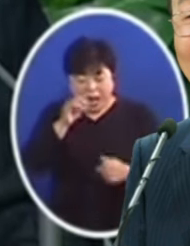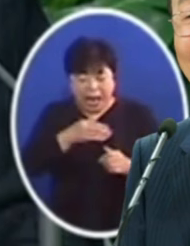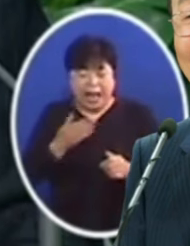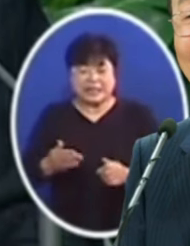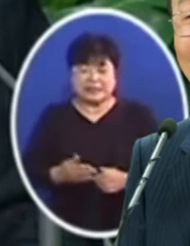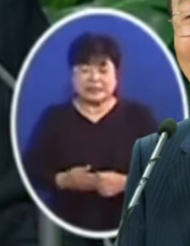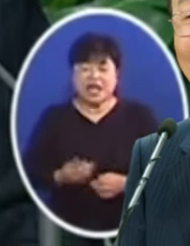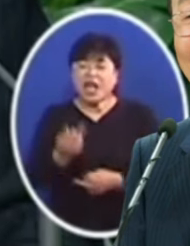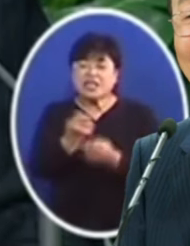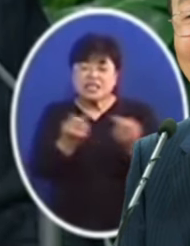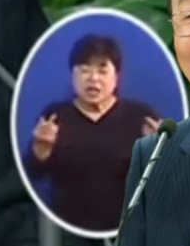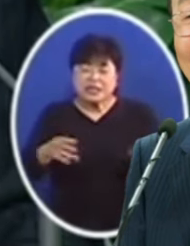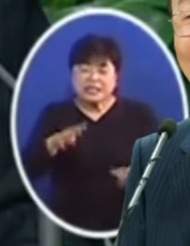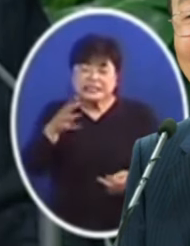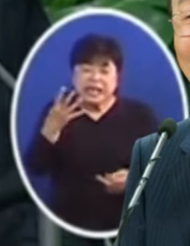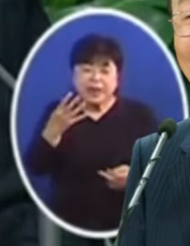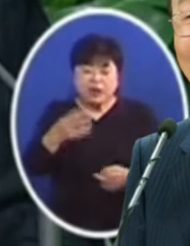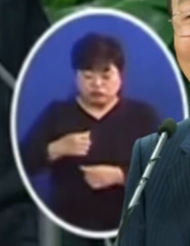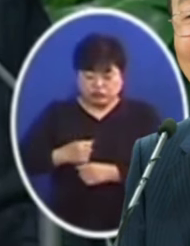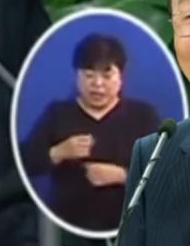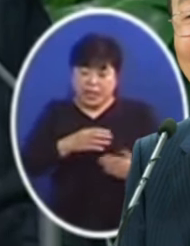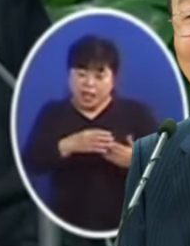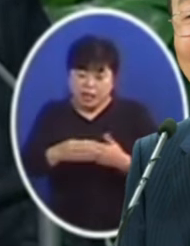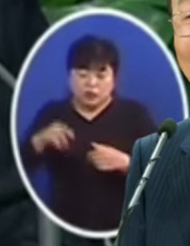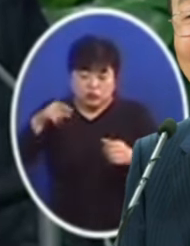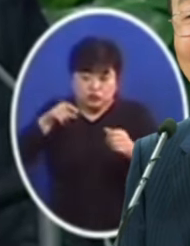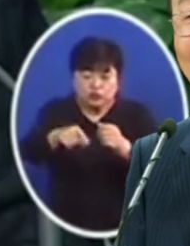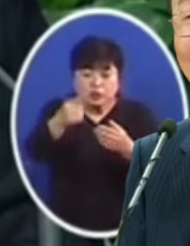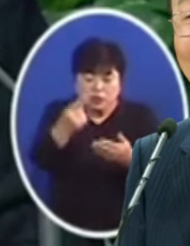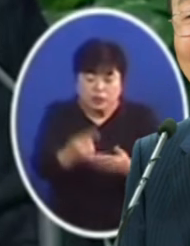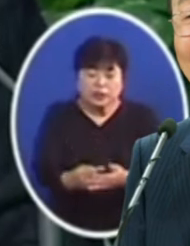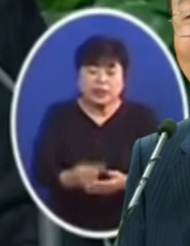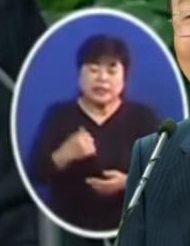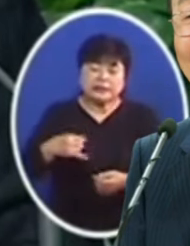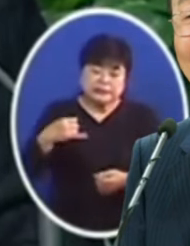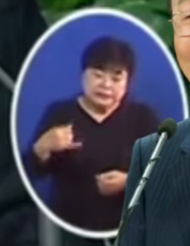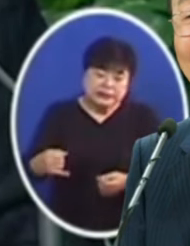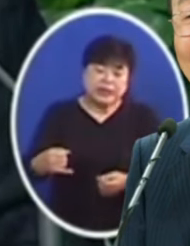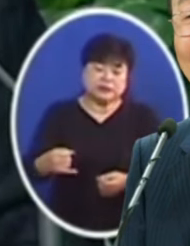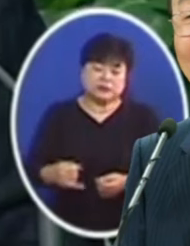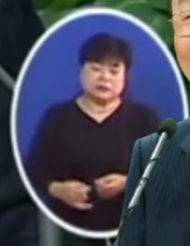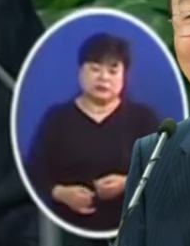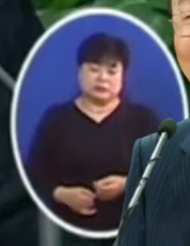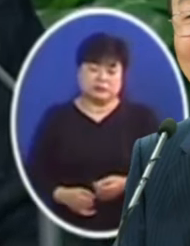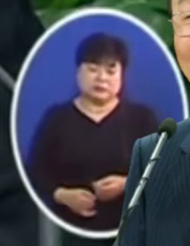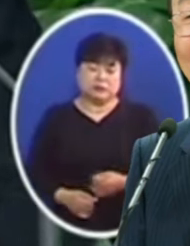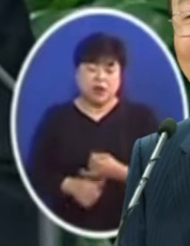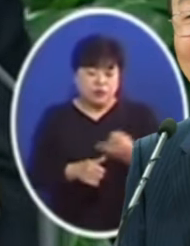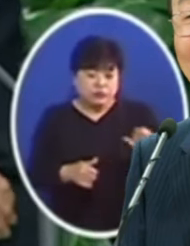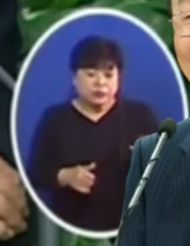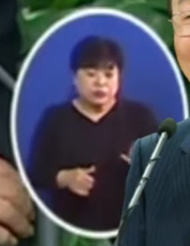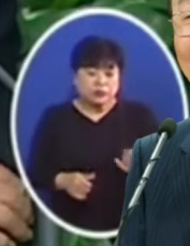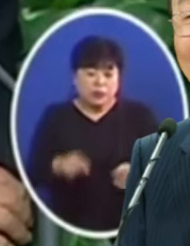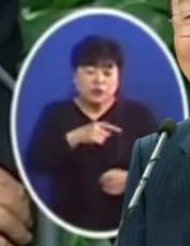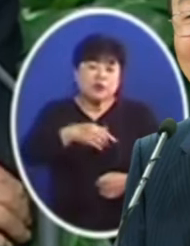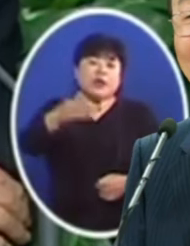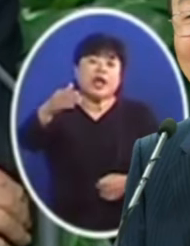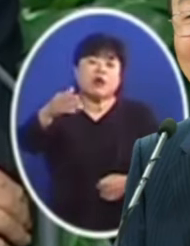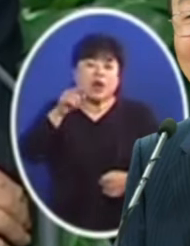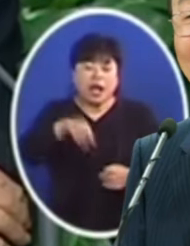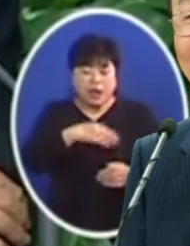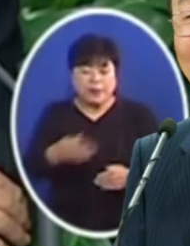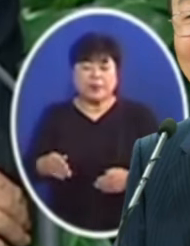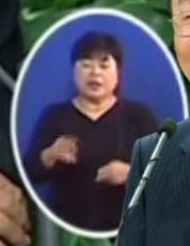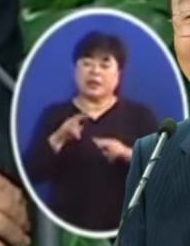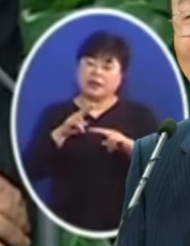400인의 군대를 거느리고 죽이려고 오니까 아들과 딸들과 처자들 다 먼저 강 건너 보내고 자기는 강 건너에 앉아가지고서